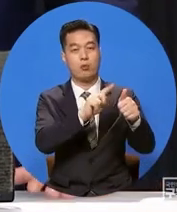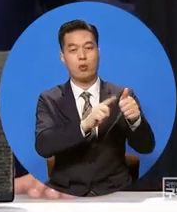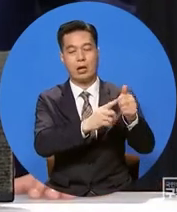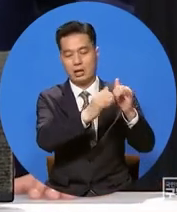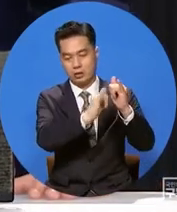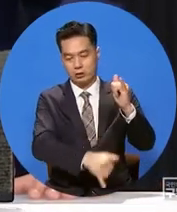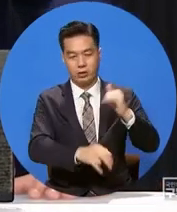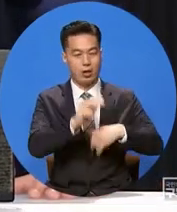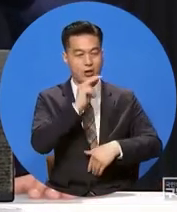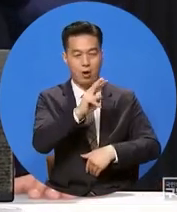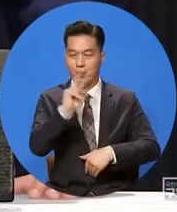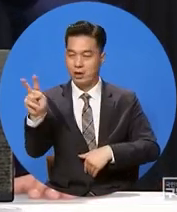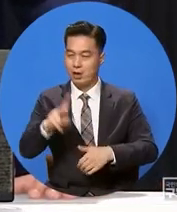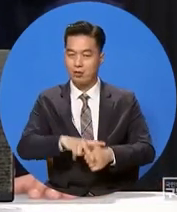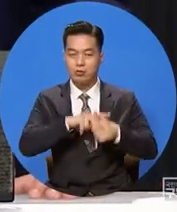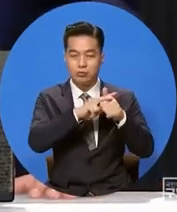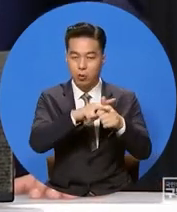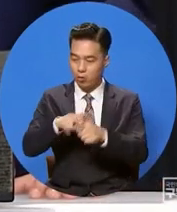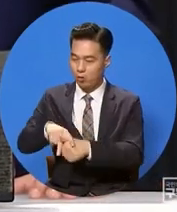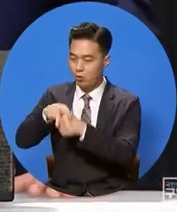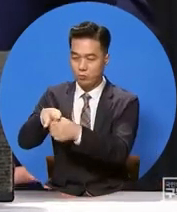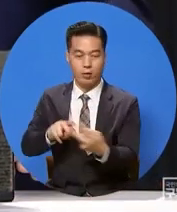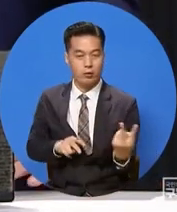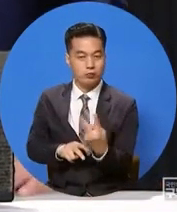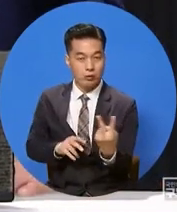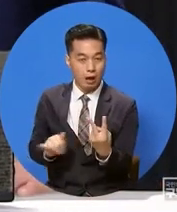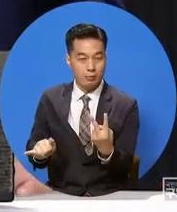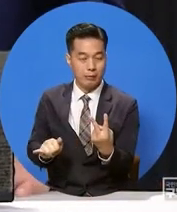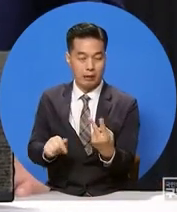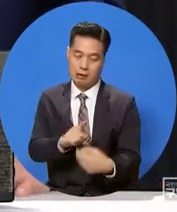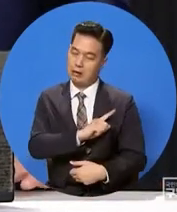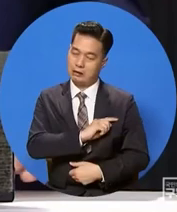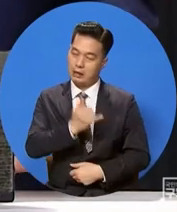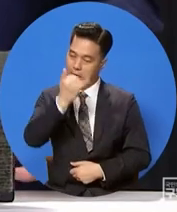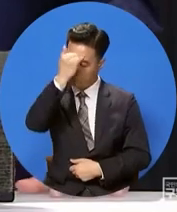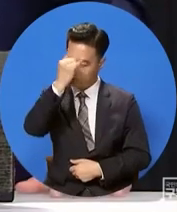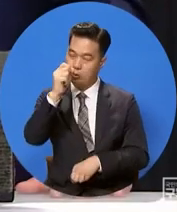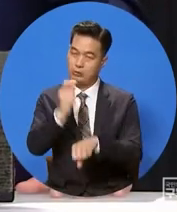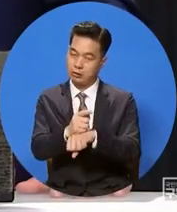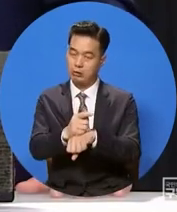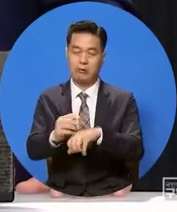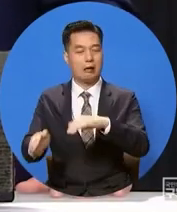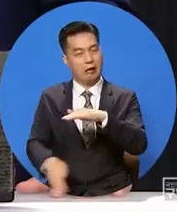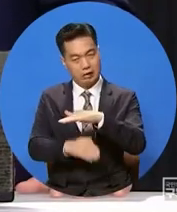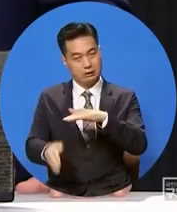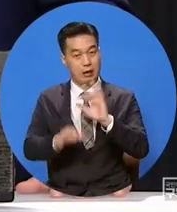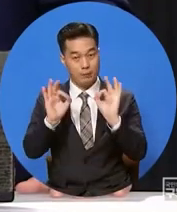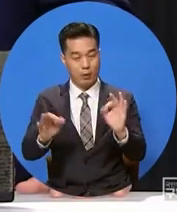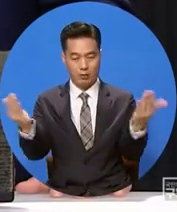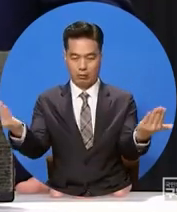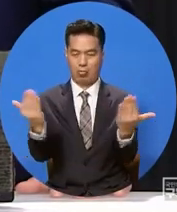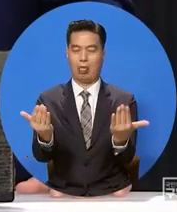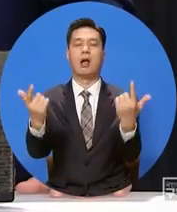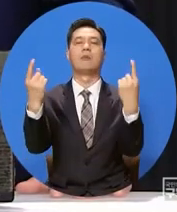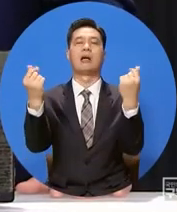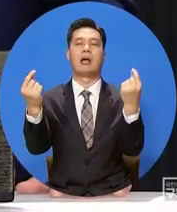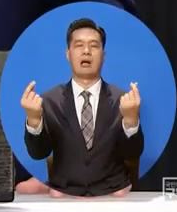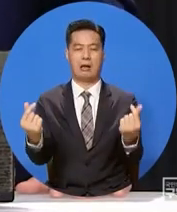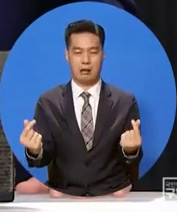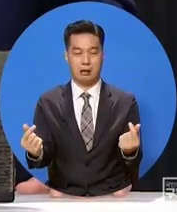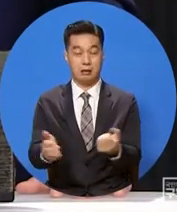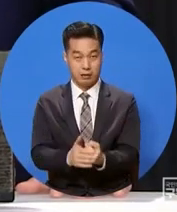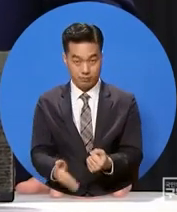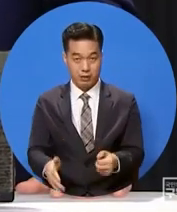역사상 여야 후보를 통해서 가장 도덕성이 없는 후보라고 봅니다. 거기하고 다를 바 없다.